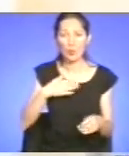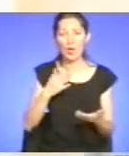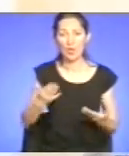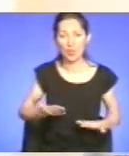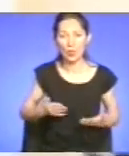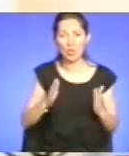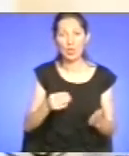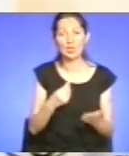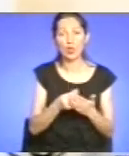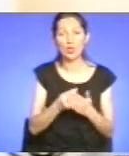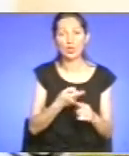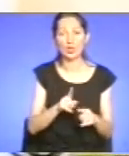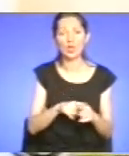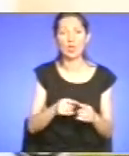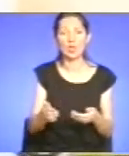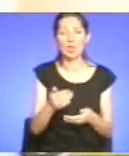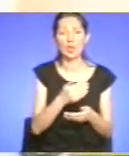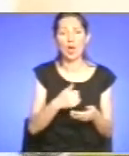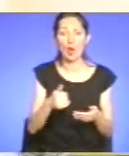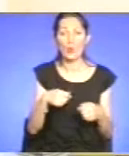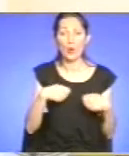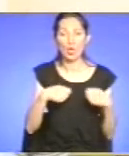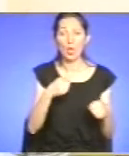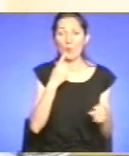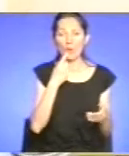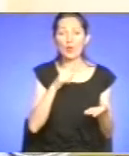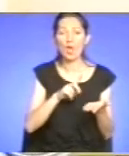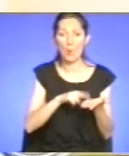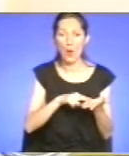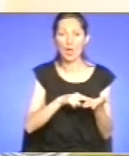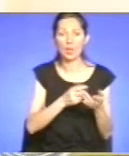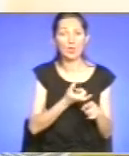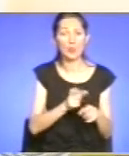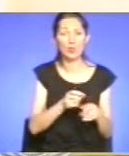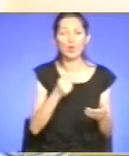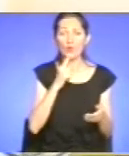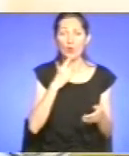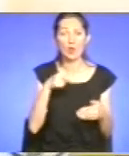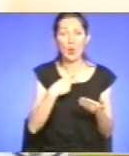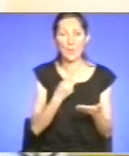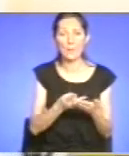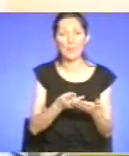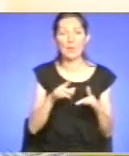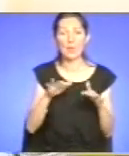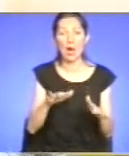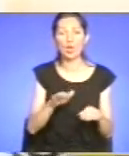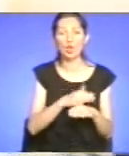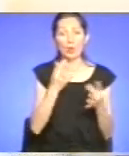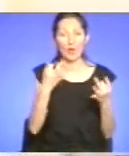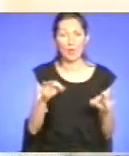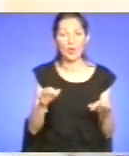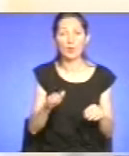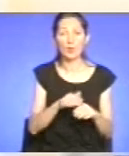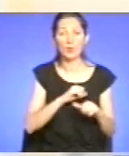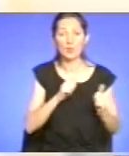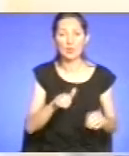які розповсюдуємо червонокресні марки. Нам дуже трудно проявити акт доброї волі і милосердя. І коли приходить до них медсестричка